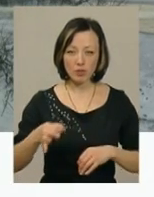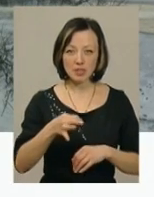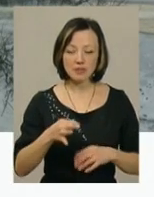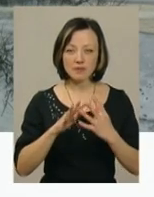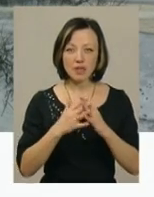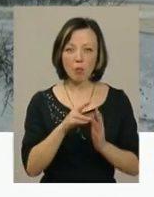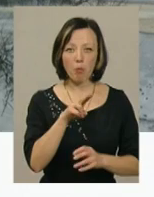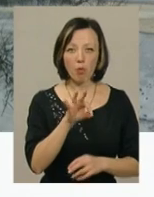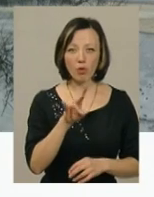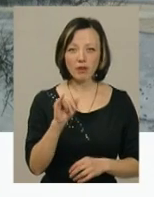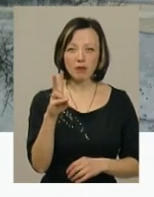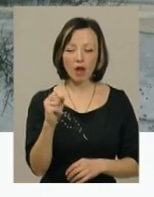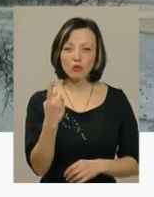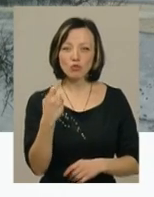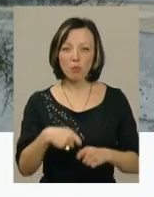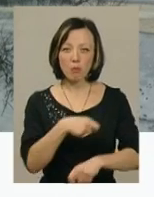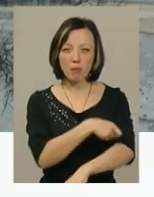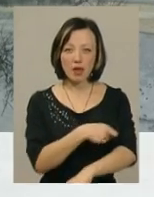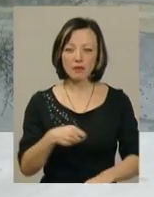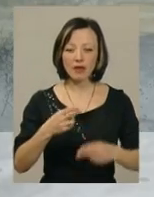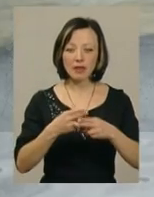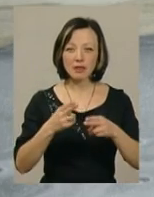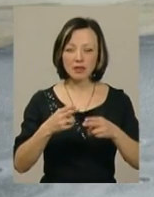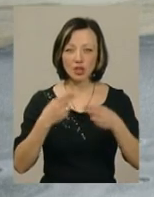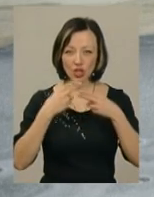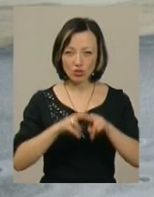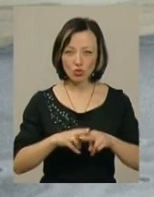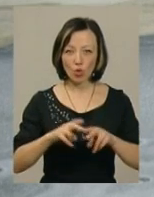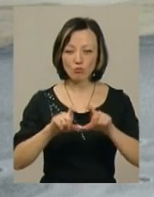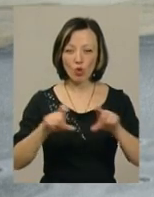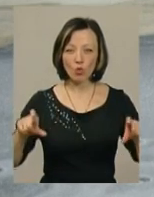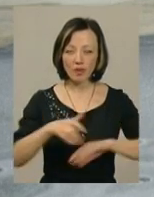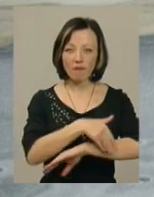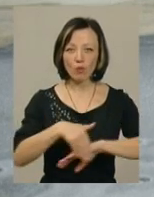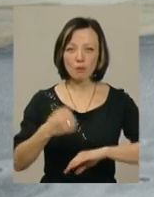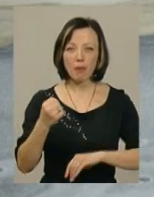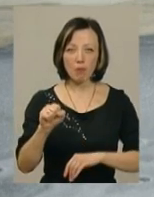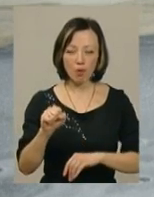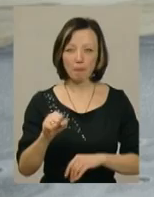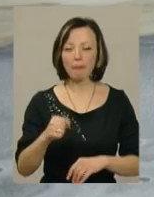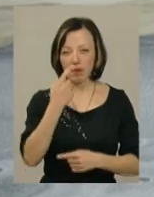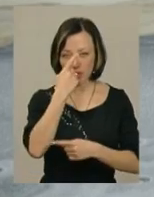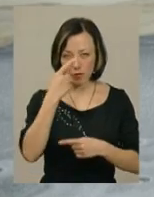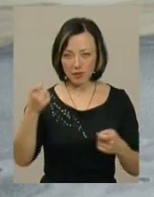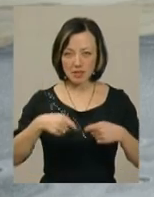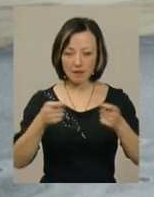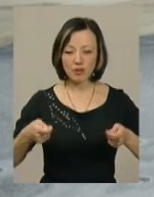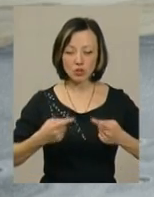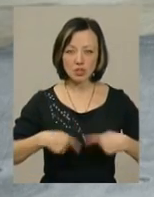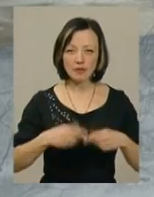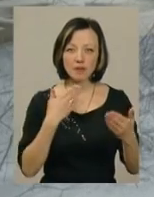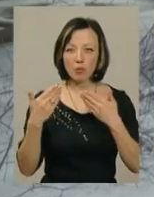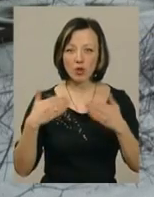селищі Понінка за 100 метрів від гідротехнічної споруди на вулиці Перемоги. Як повідомила завідувачка сектору взаємодії з громадськістю та